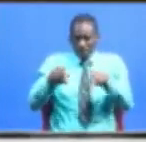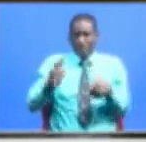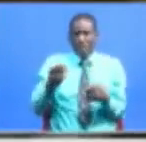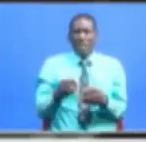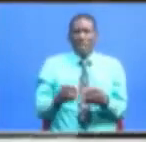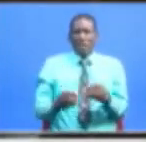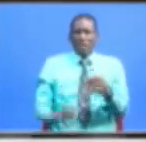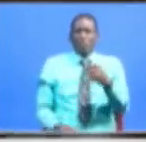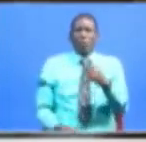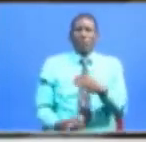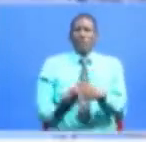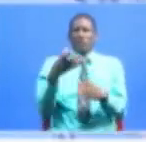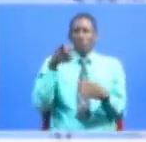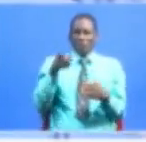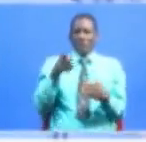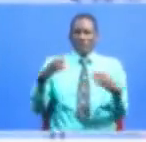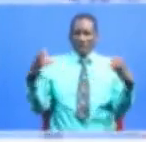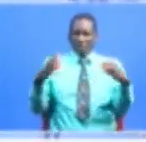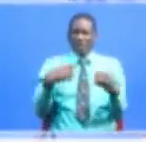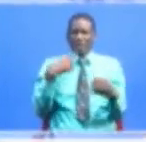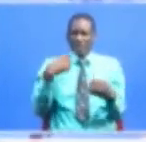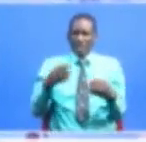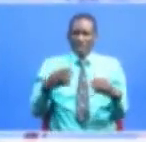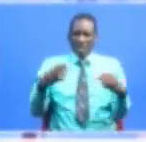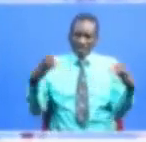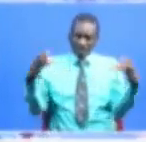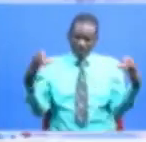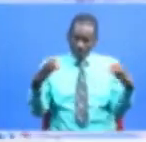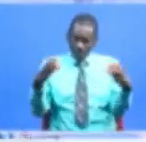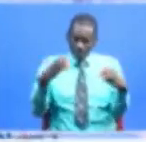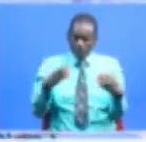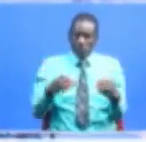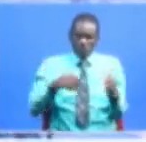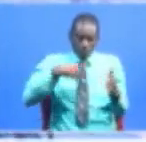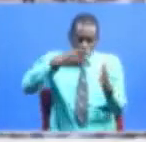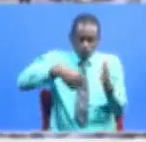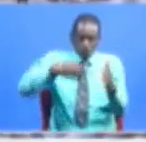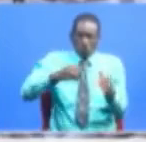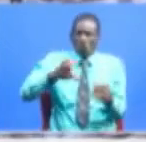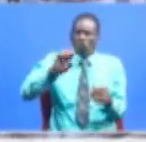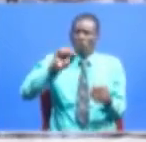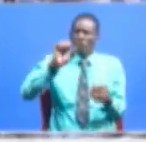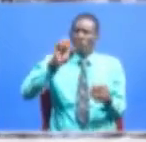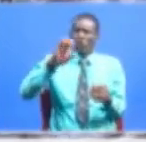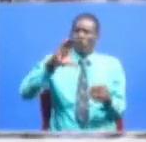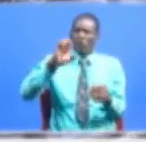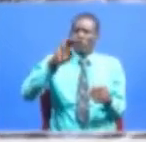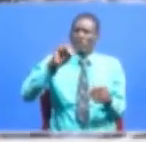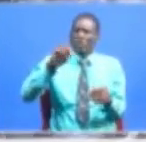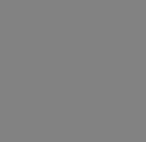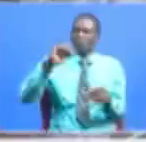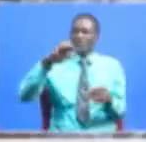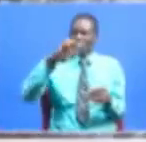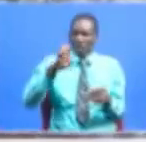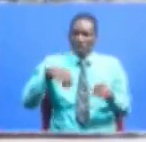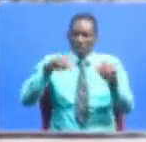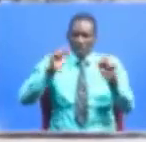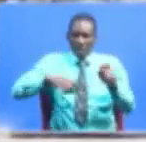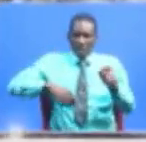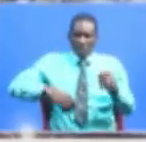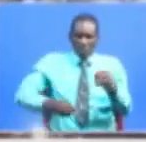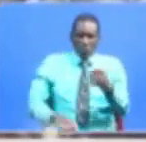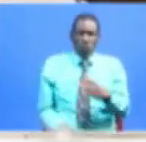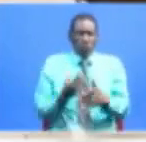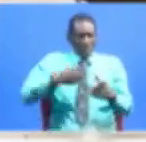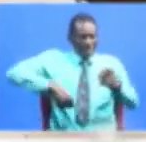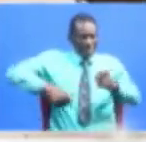Renda Ravala anasema kiwanda cha Semtech kina uwezo wa kuzalisha na hata kuuza malighafi hiyo kwa mataifa kigeni. Viongozi